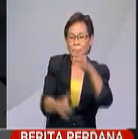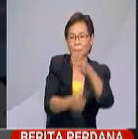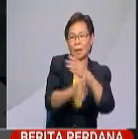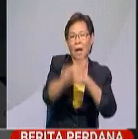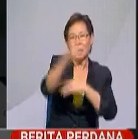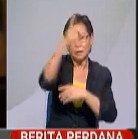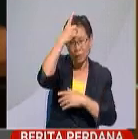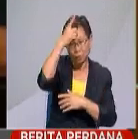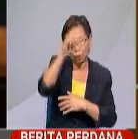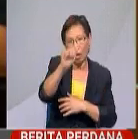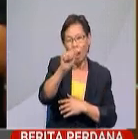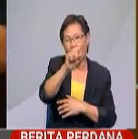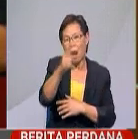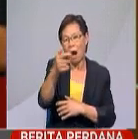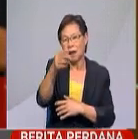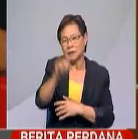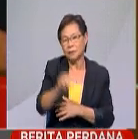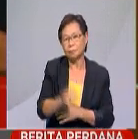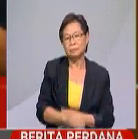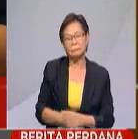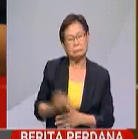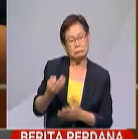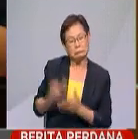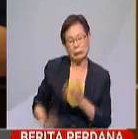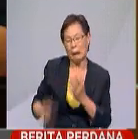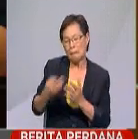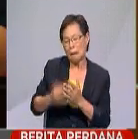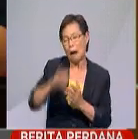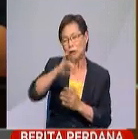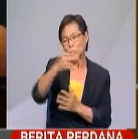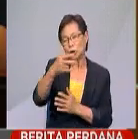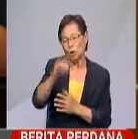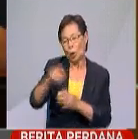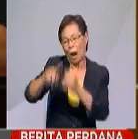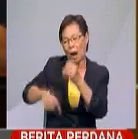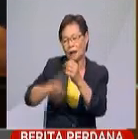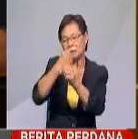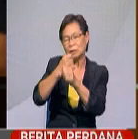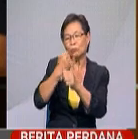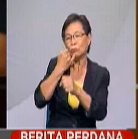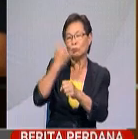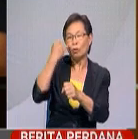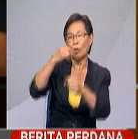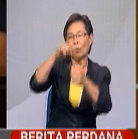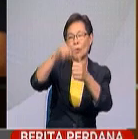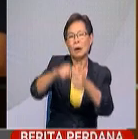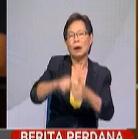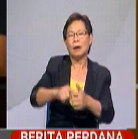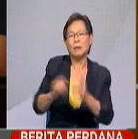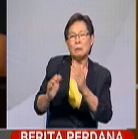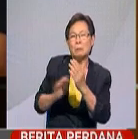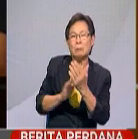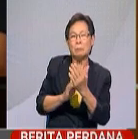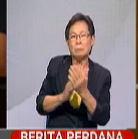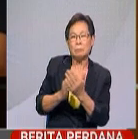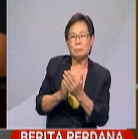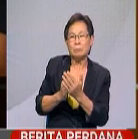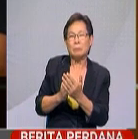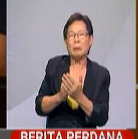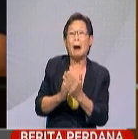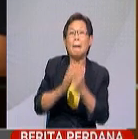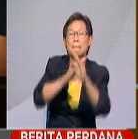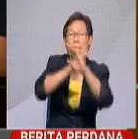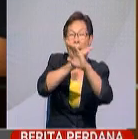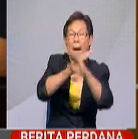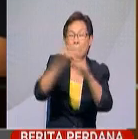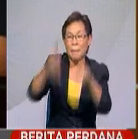Azam Baki. Meski gagal membawa pulang Joe Lowe sebelum akhir tahun lalu, susulan beberapa rintangan dilakukan pihak tertentu.